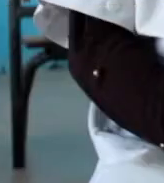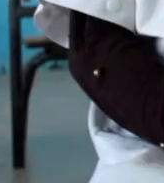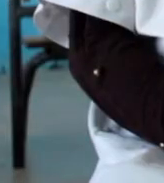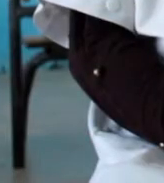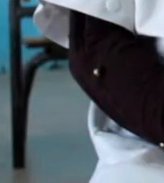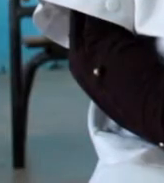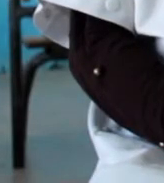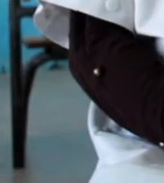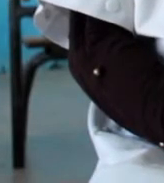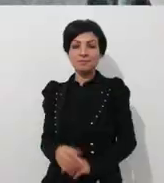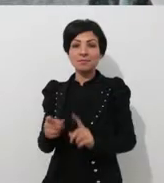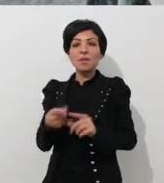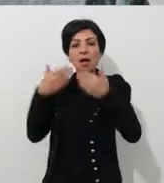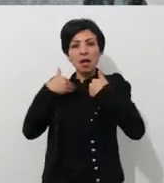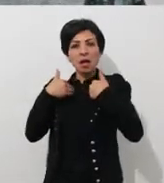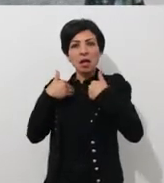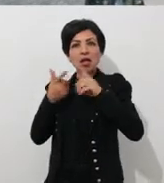بالنسبة لي أنا منخرج التلامذة